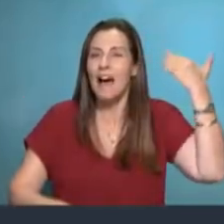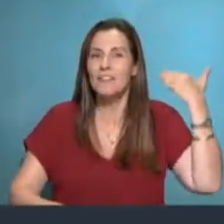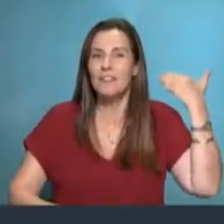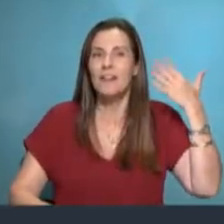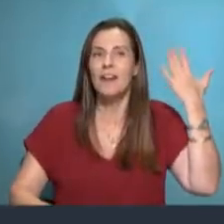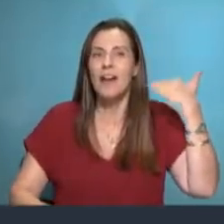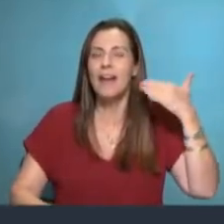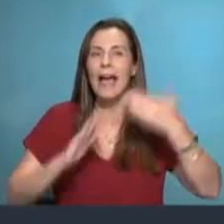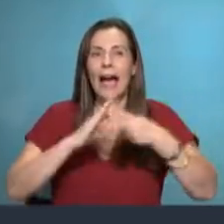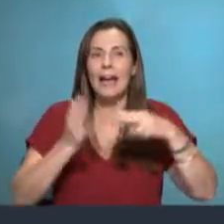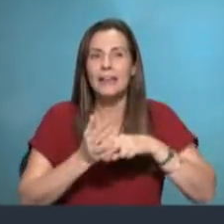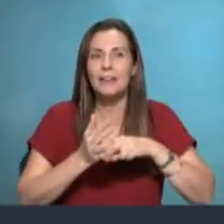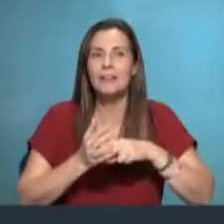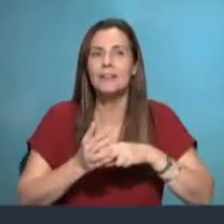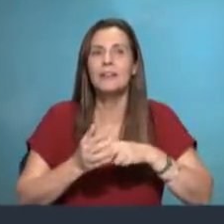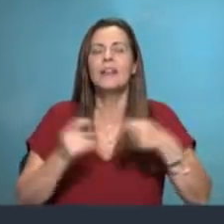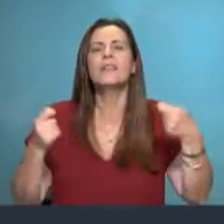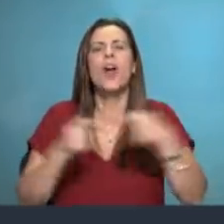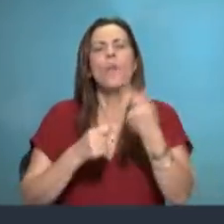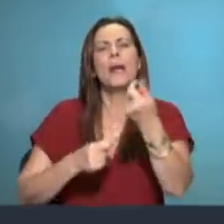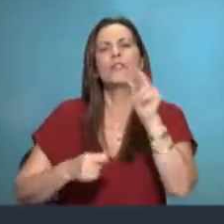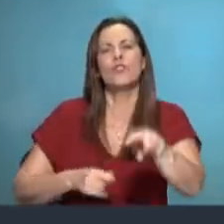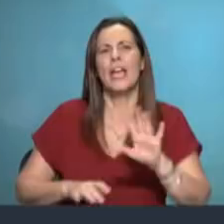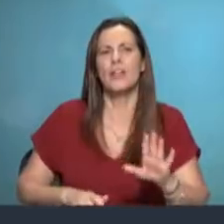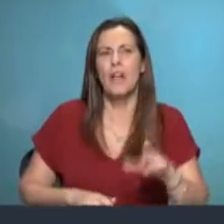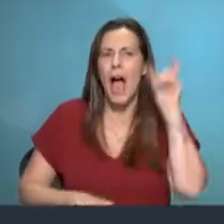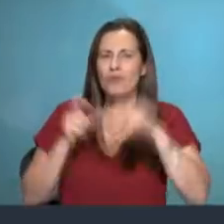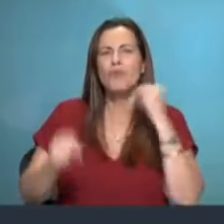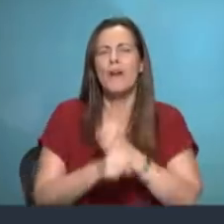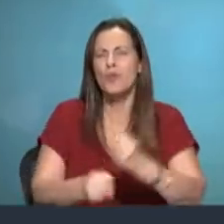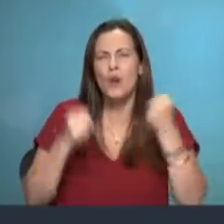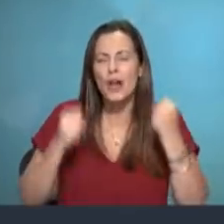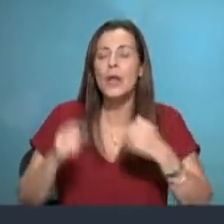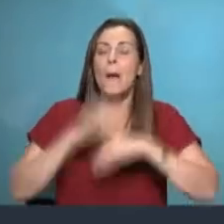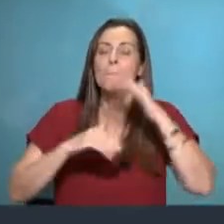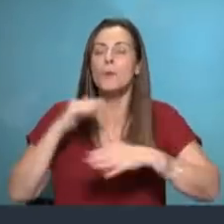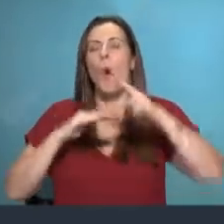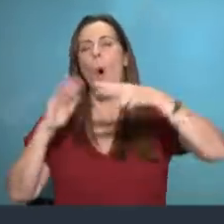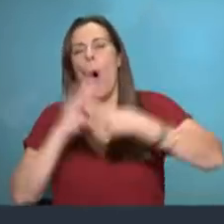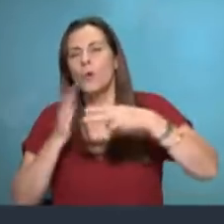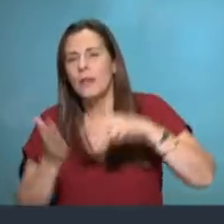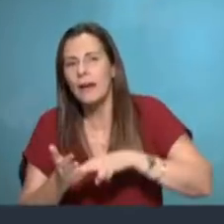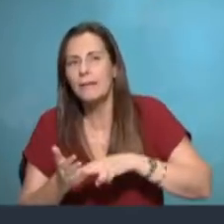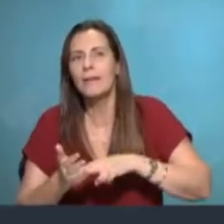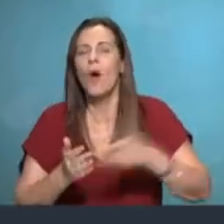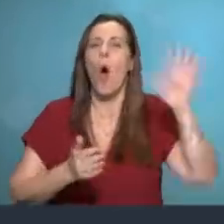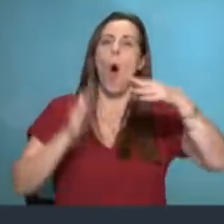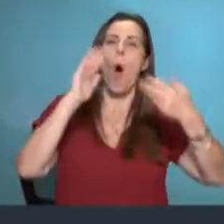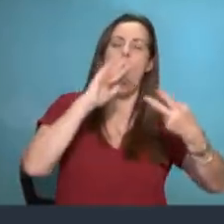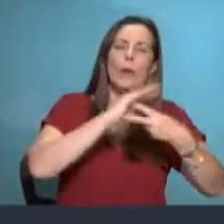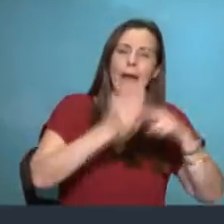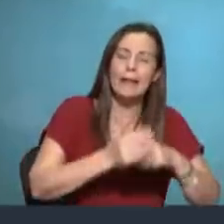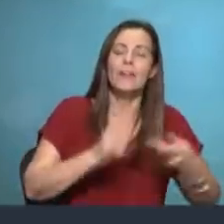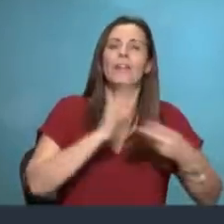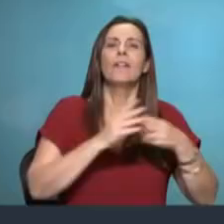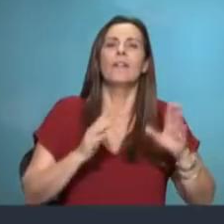היה חדרים ותוספות לפי הכסף שיש לך בכיס. זה אנשים שעבדו קשה, בנו עוד חדר ועוד חדר